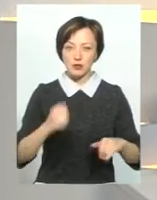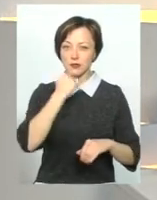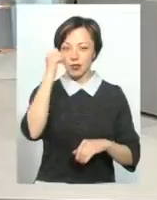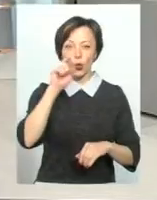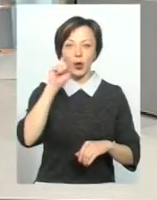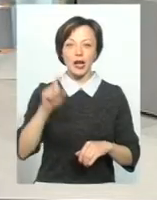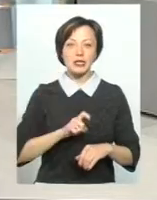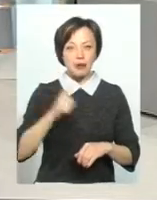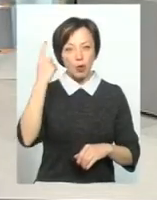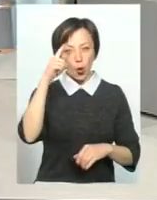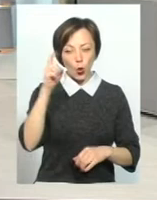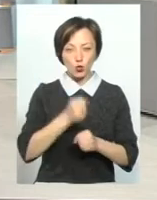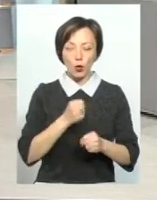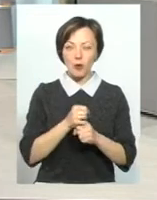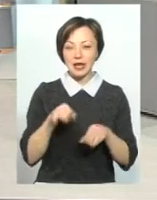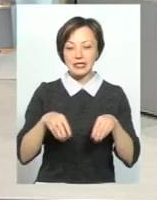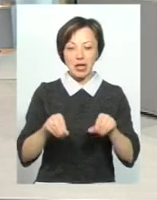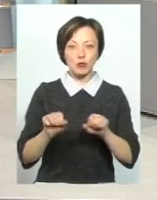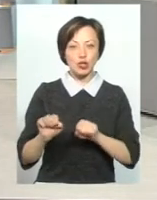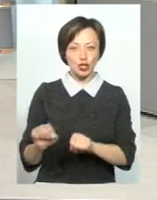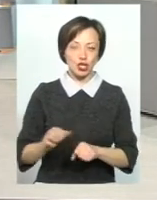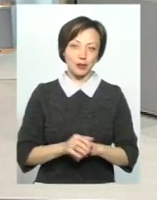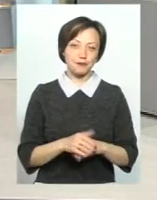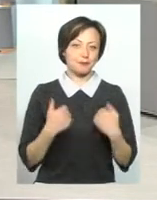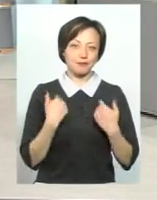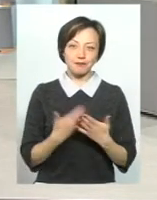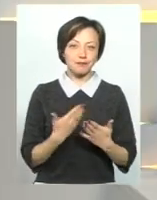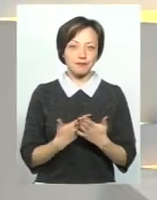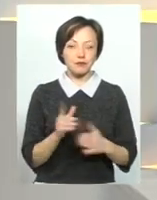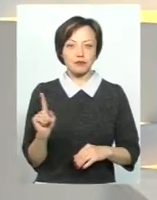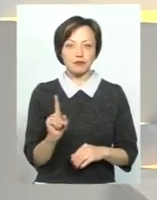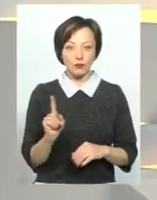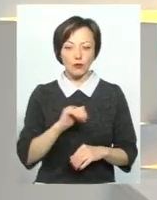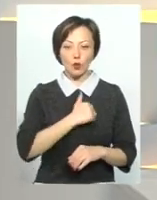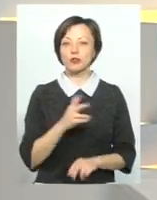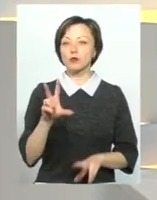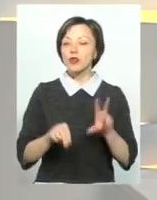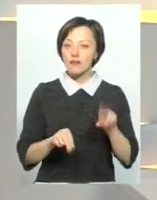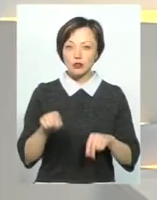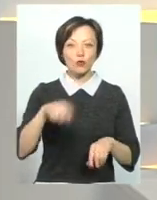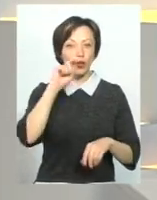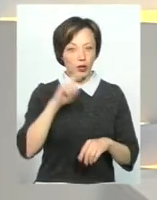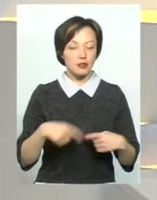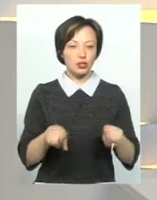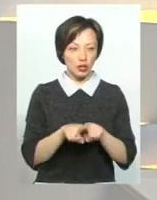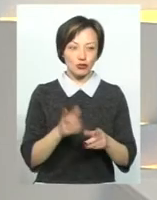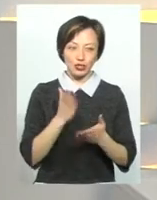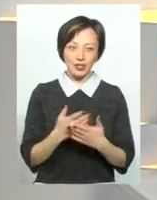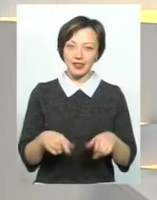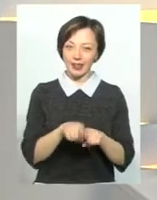українським розробкам, і землю захищати. Мені здається, що хочете сподіватися, що в Україні теж уже є